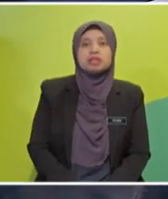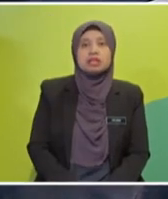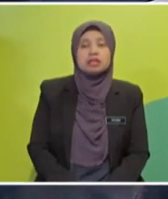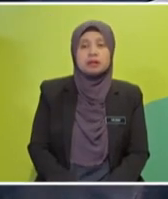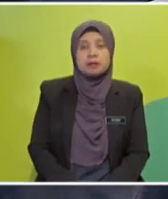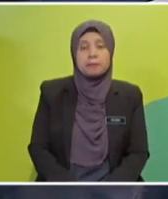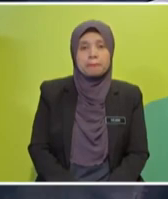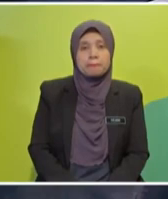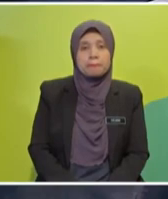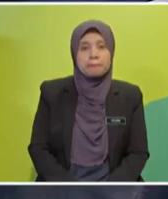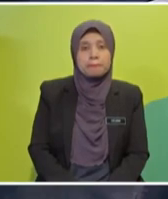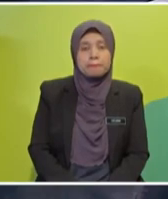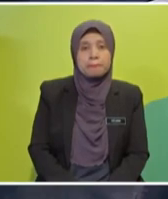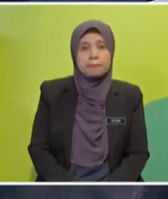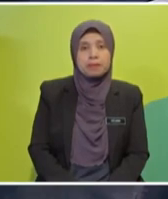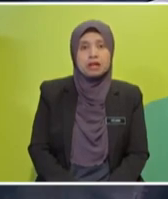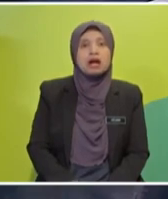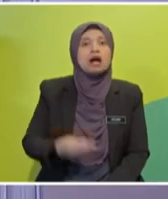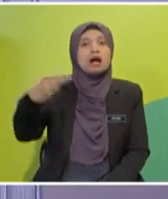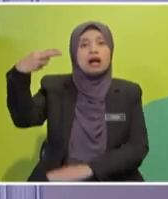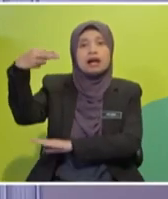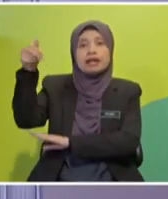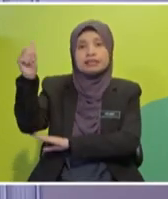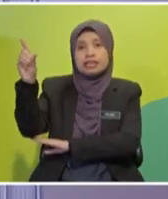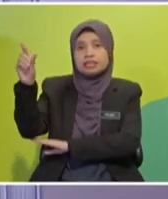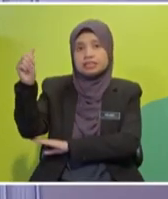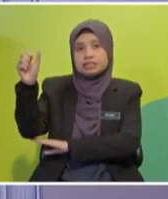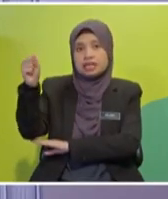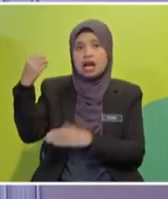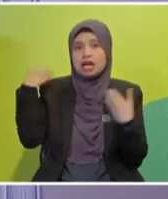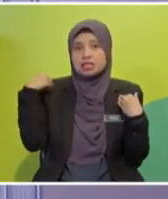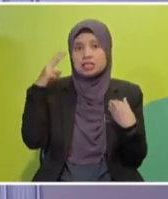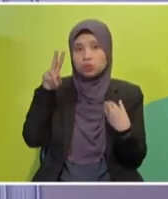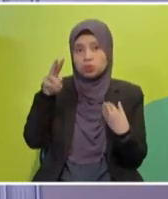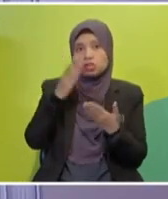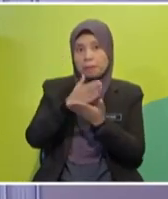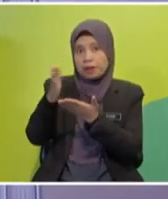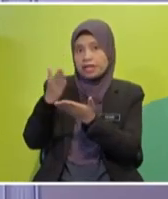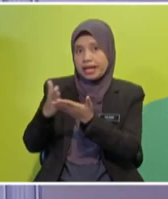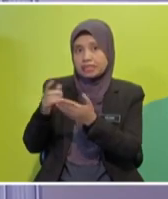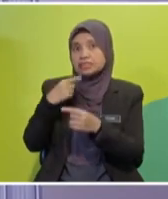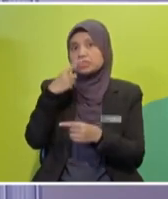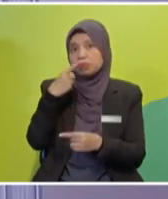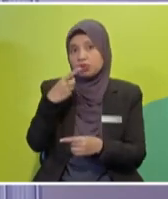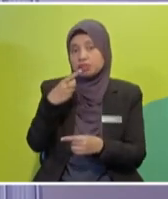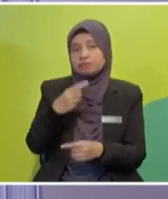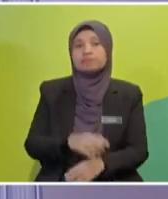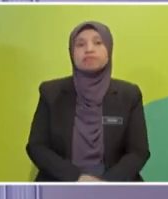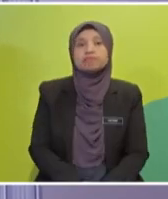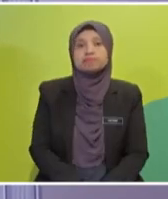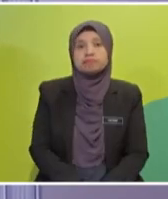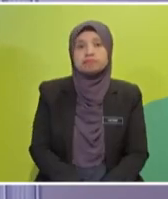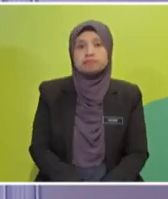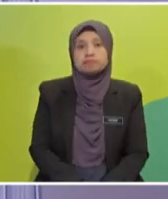2. Okey, hadas ada 2 bahagian. Sebutkan bahagian hadas. Siapa tu nak jawab? Siapa nak jawab?